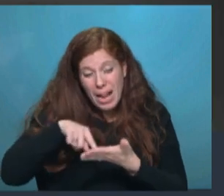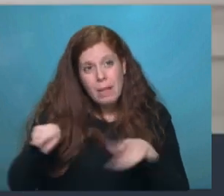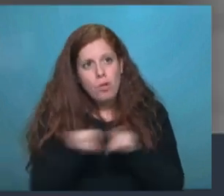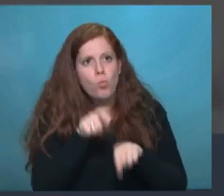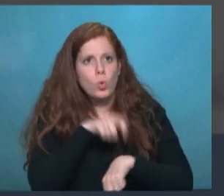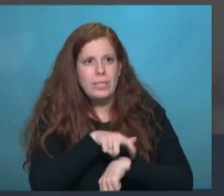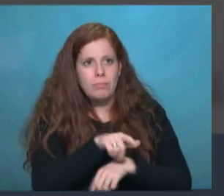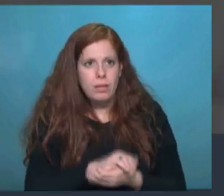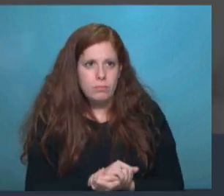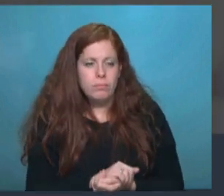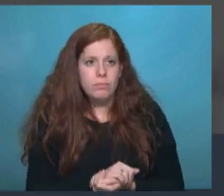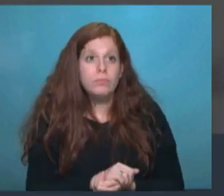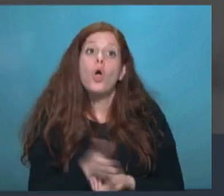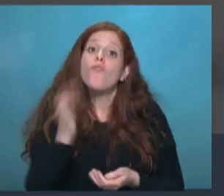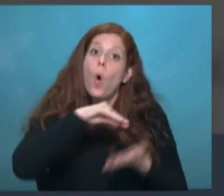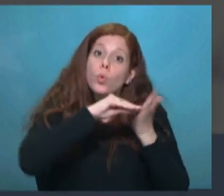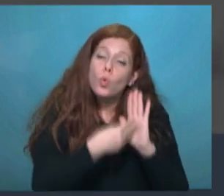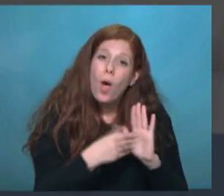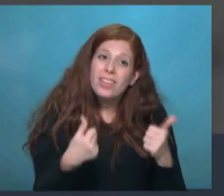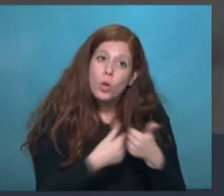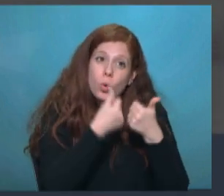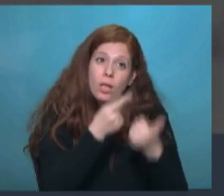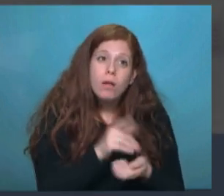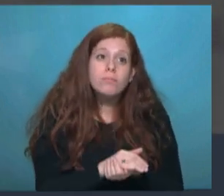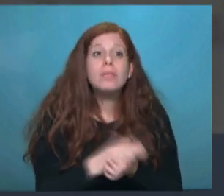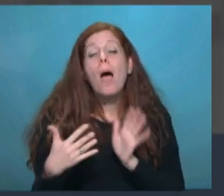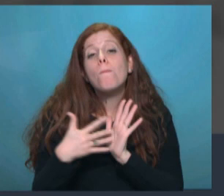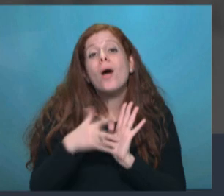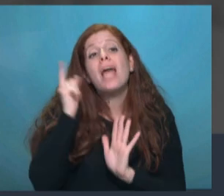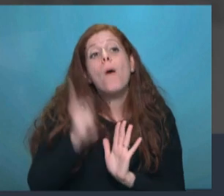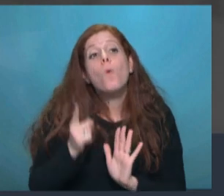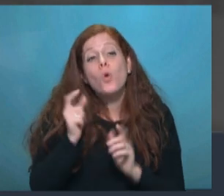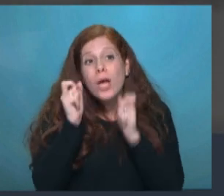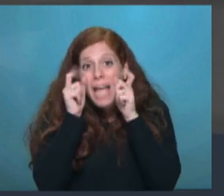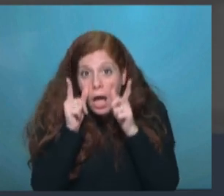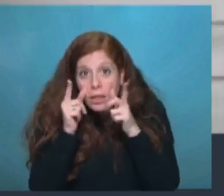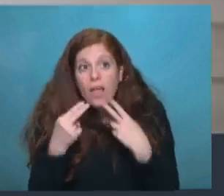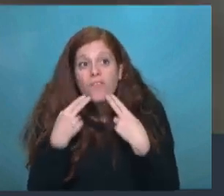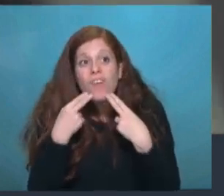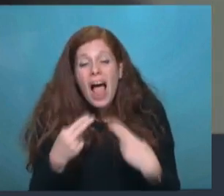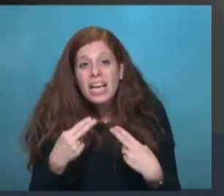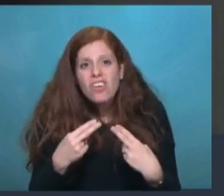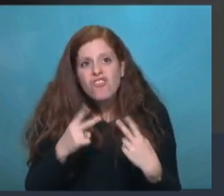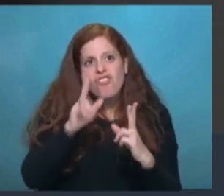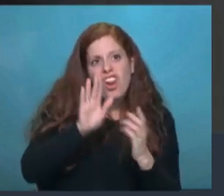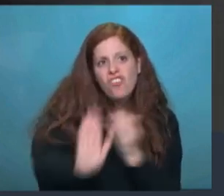עת. והנה עוד דוח תאונה, הבוחן היה אמור להיות ערני, להגיב ולבלום.